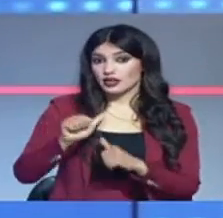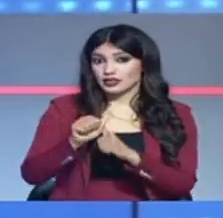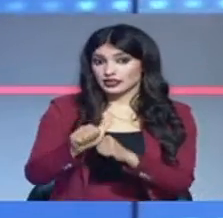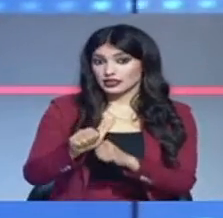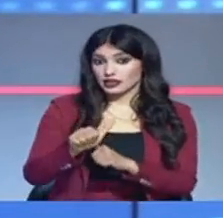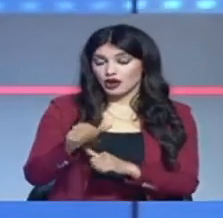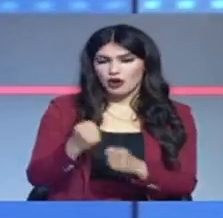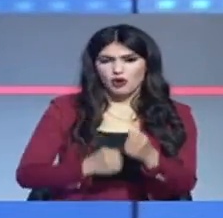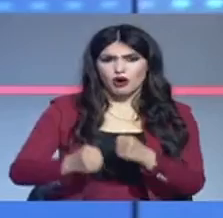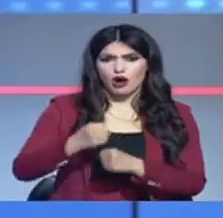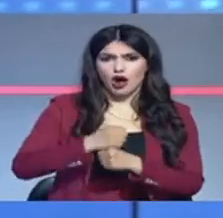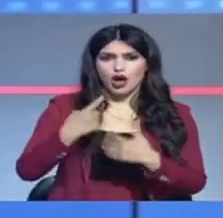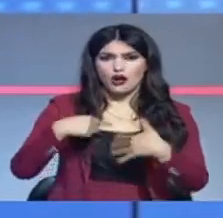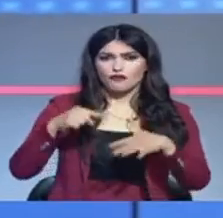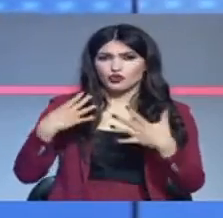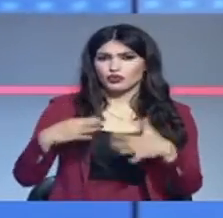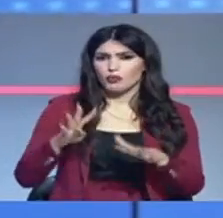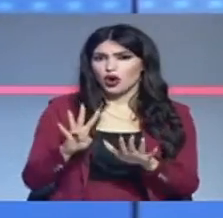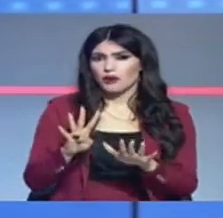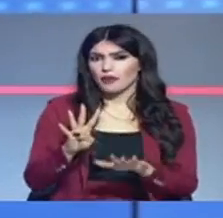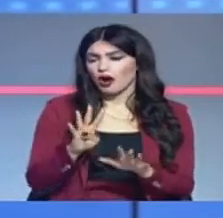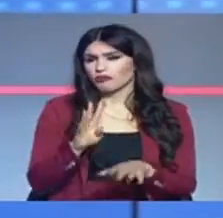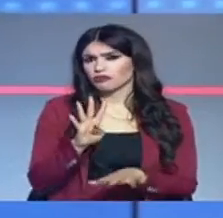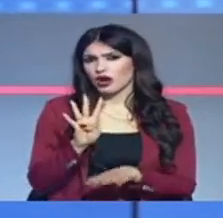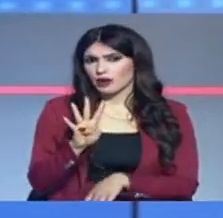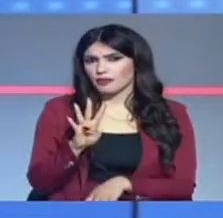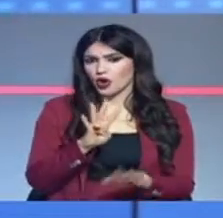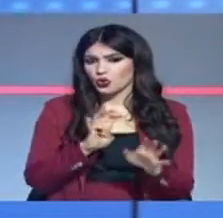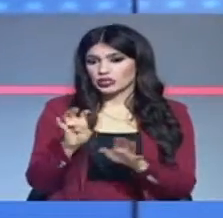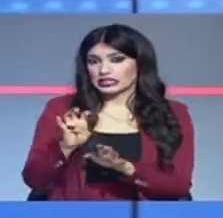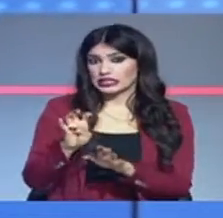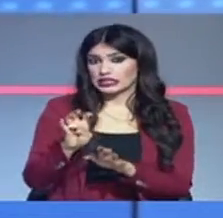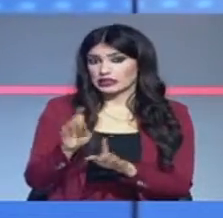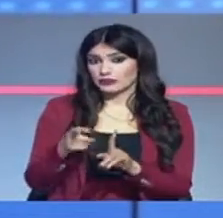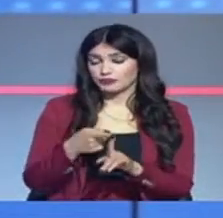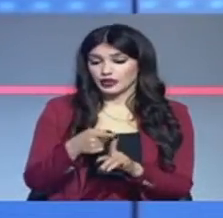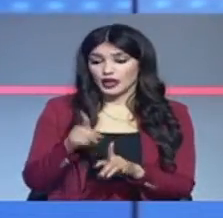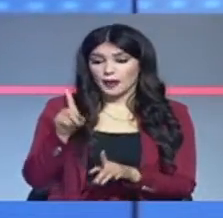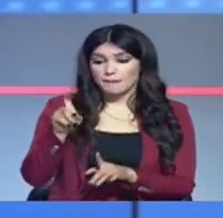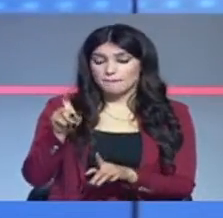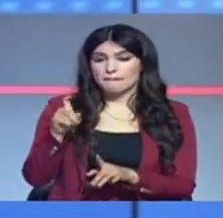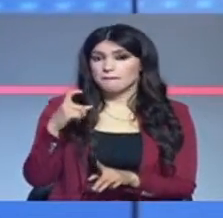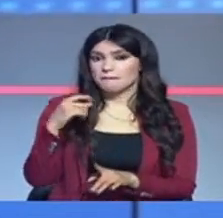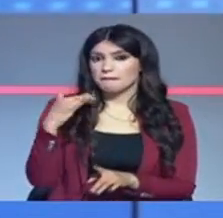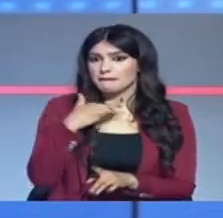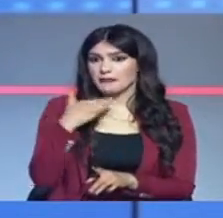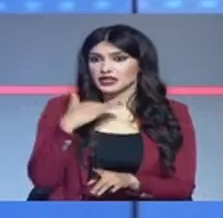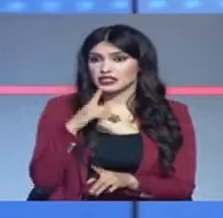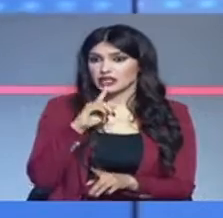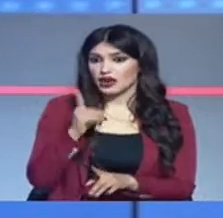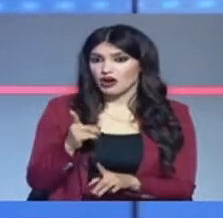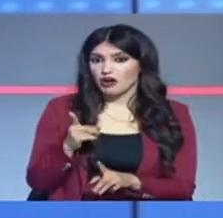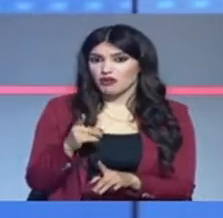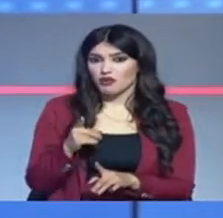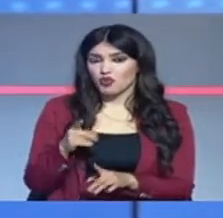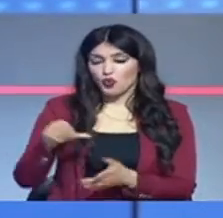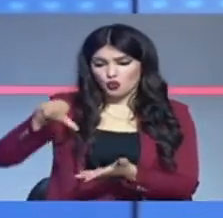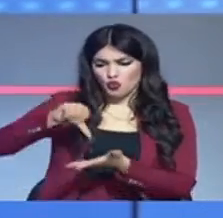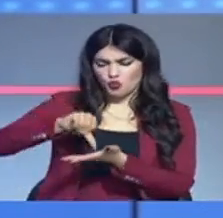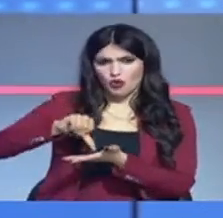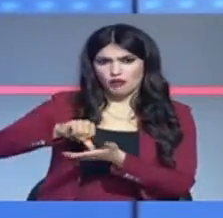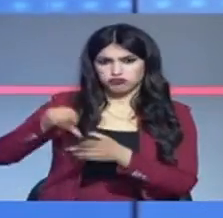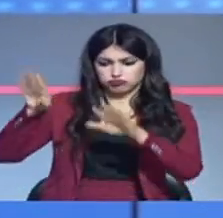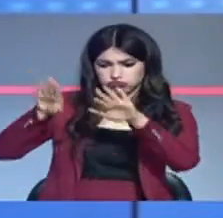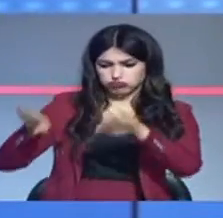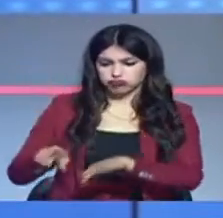تم انشاء موضوع اربعه وتسعين غير مجهزه بالتكنولوجيا تمكن منسك بهاتي المياه في اه افضل سدود نواه اكبر